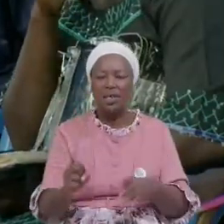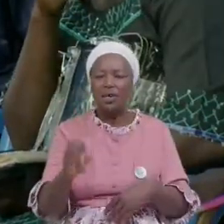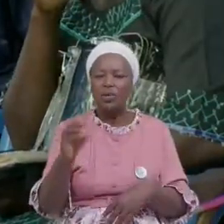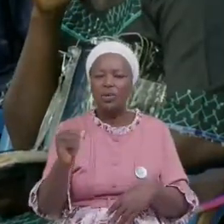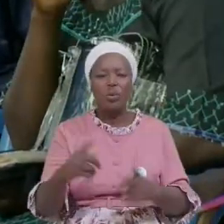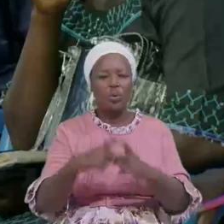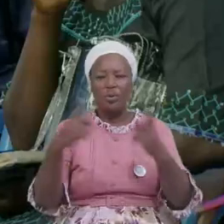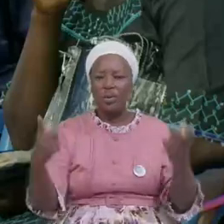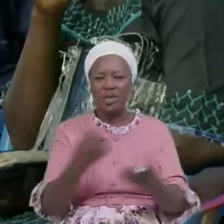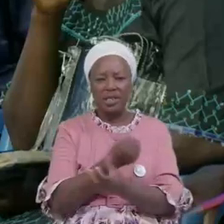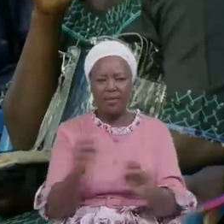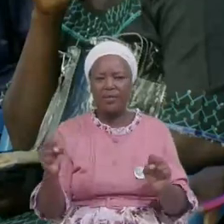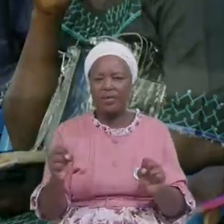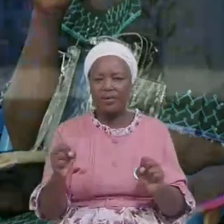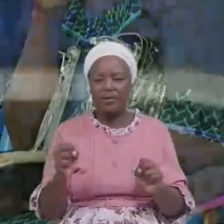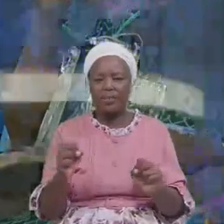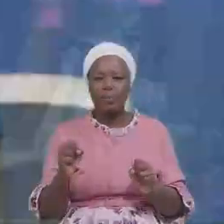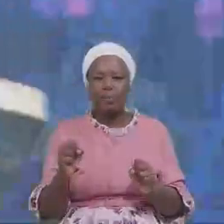salut.